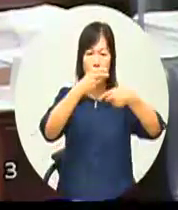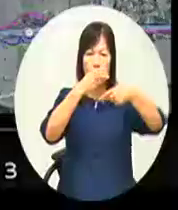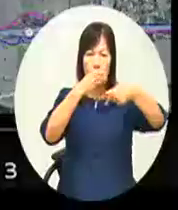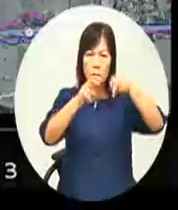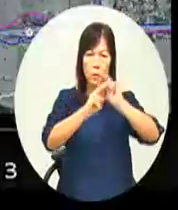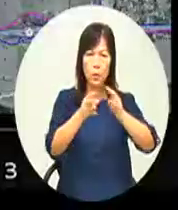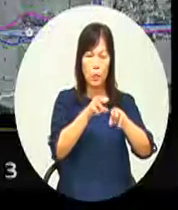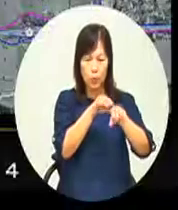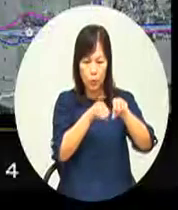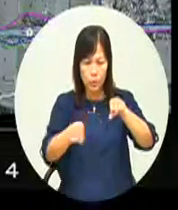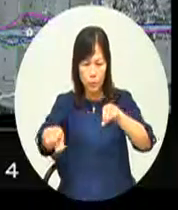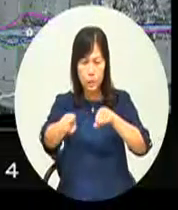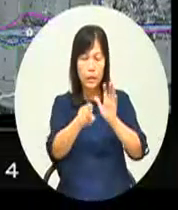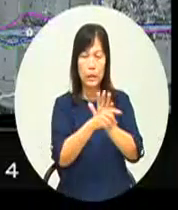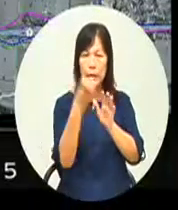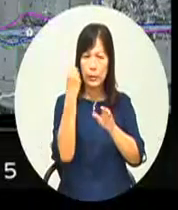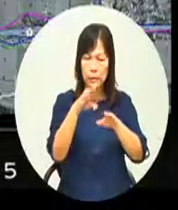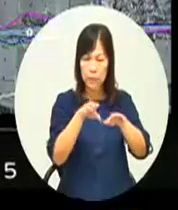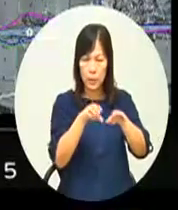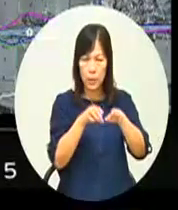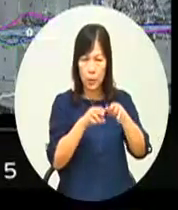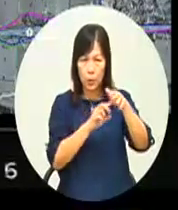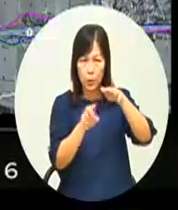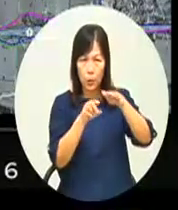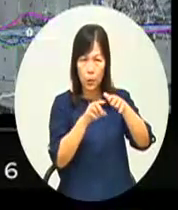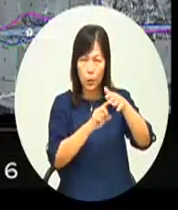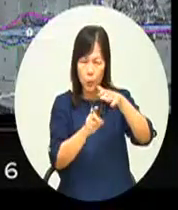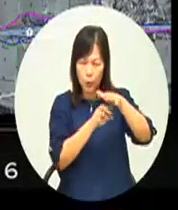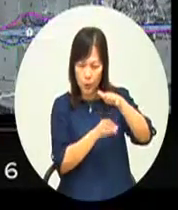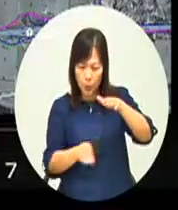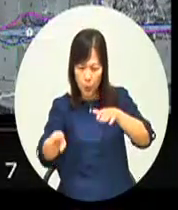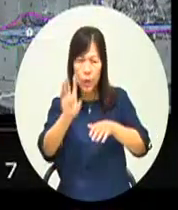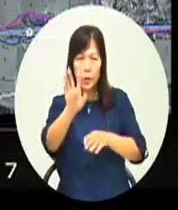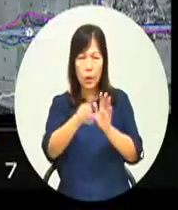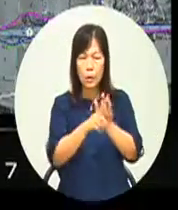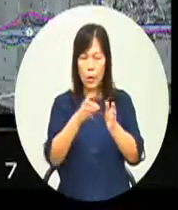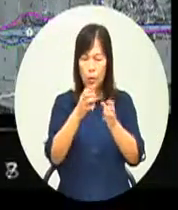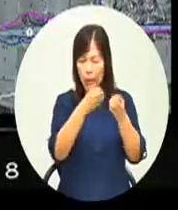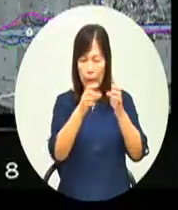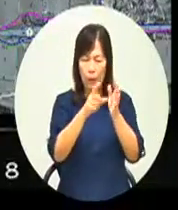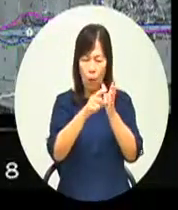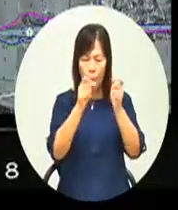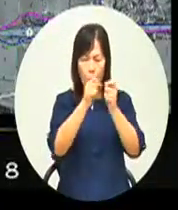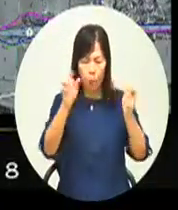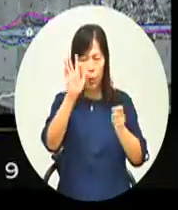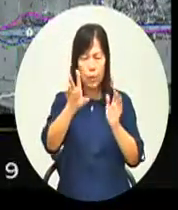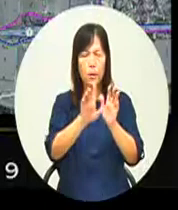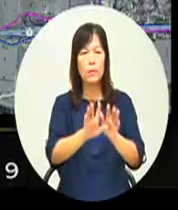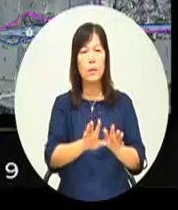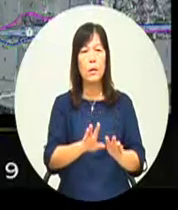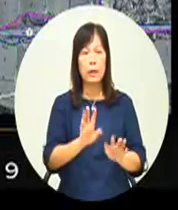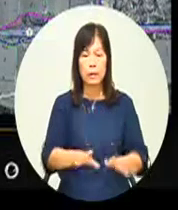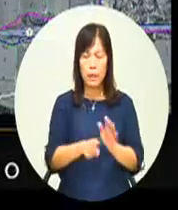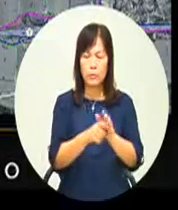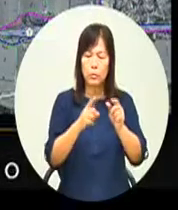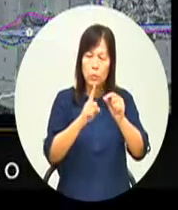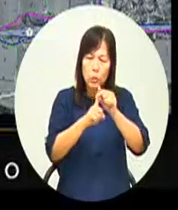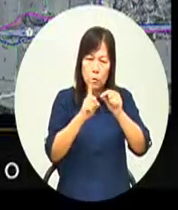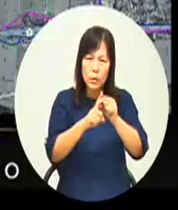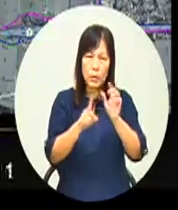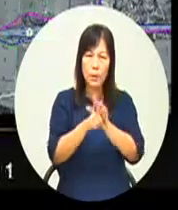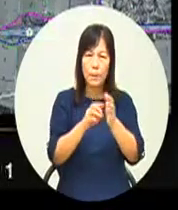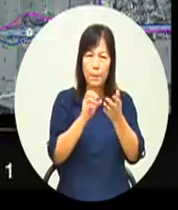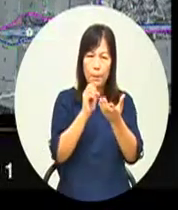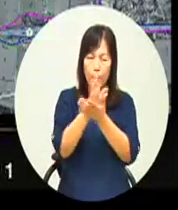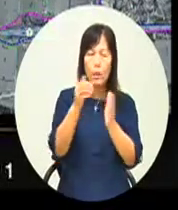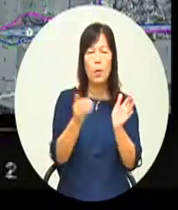的新的匝道的需求，这件事情也谈了很多年了齁。那今年好不容易其中报告快做好了齁，那为什